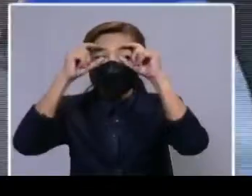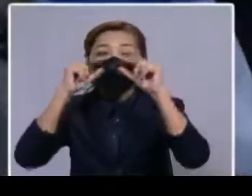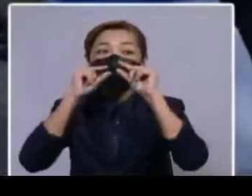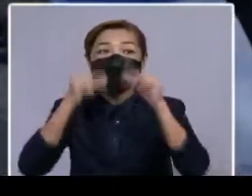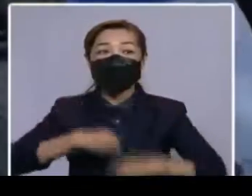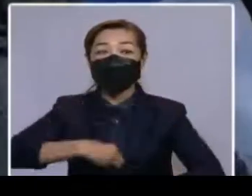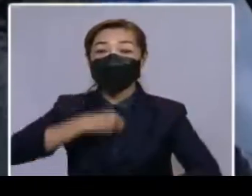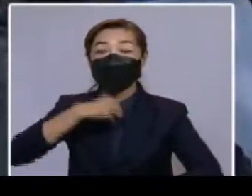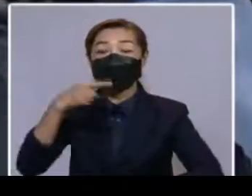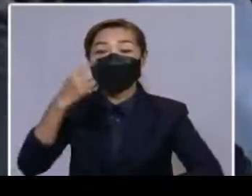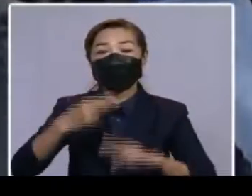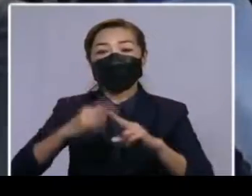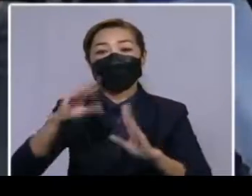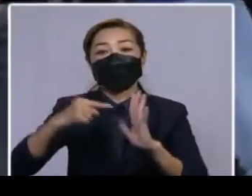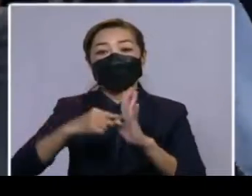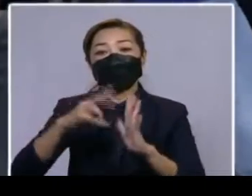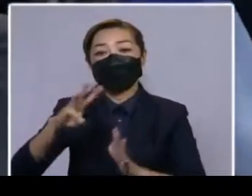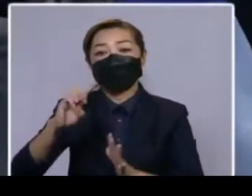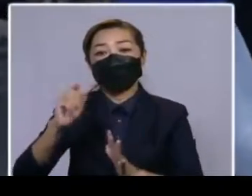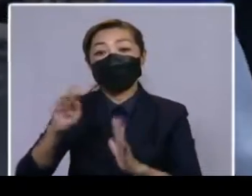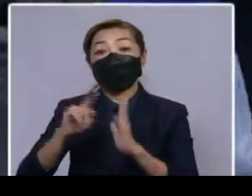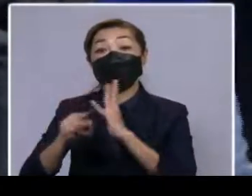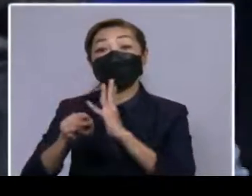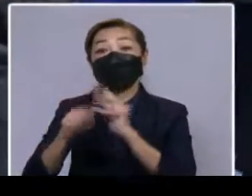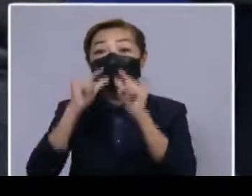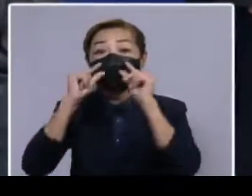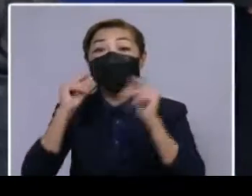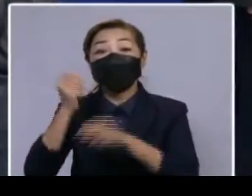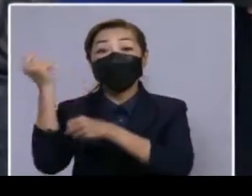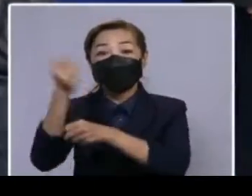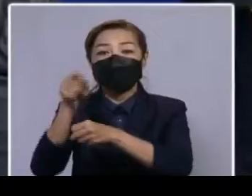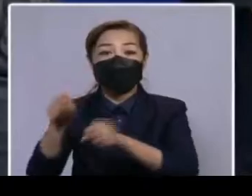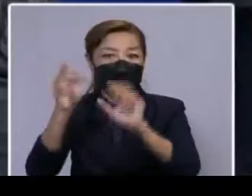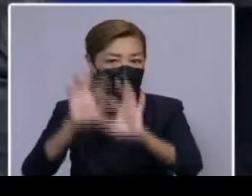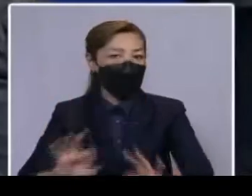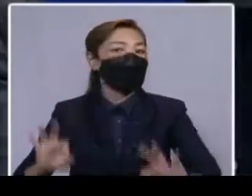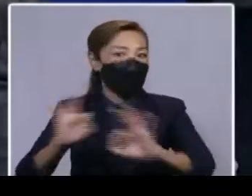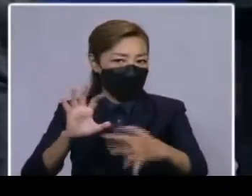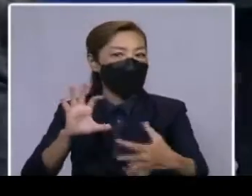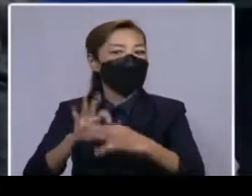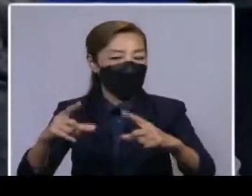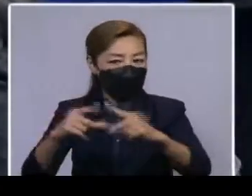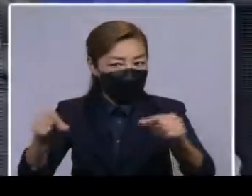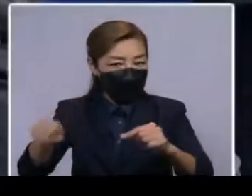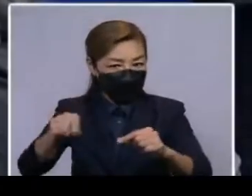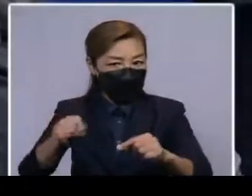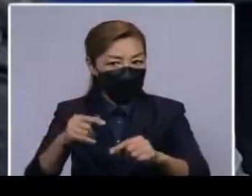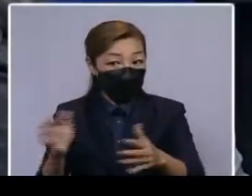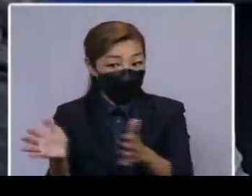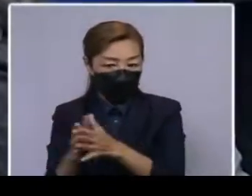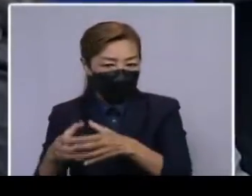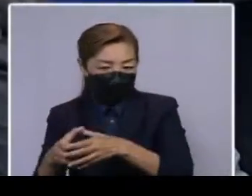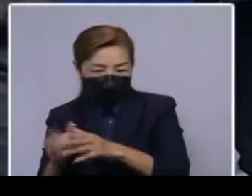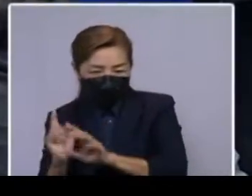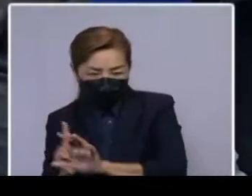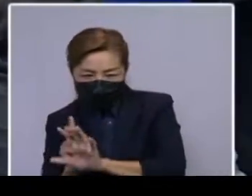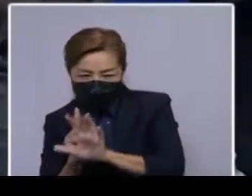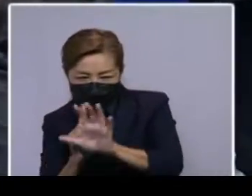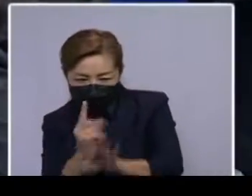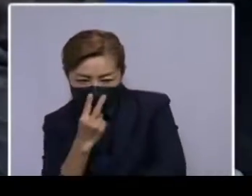คุณชูวิทย์ก็ถือว่าเป็นฟันเฟืองสำคัญในการตรวจสอบคดีนี้ค่ะได้มาร่วมสังเกตการณ์และให้กำลังใจ